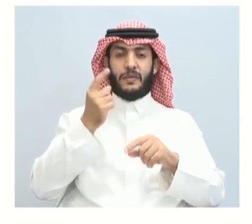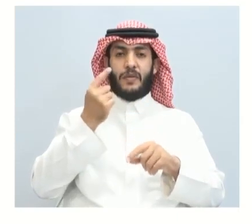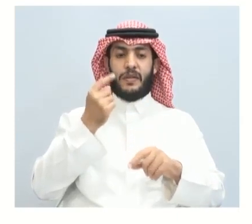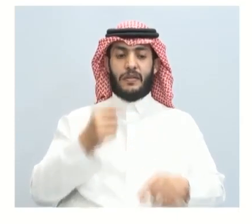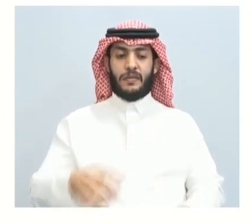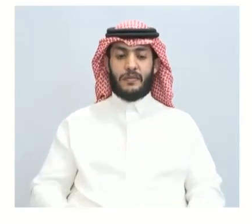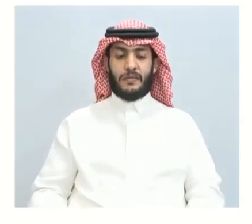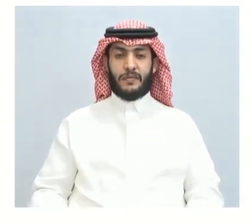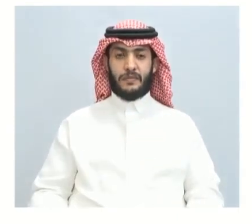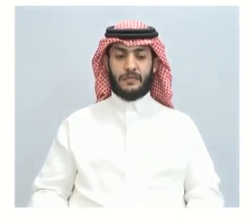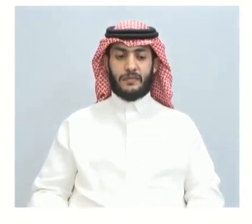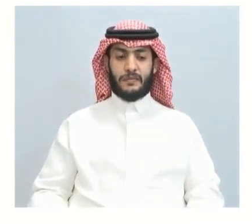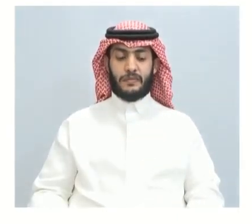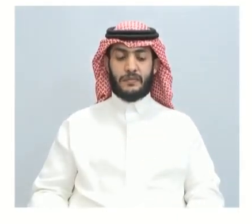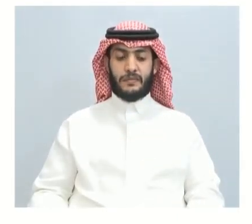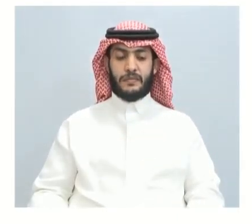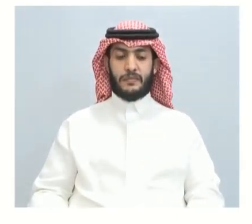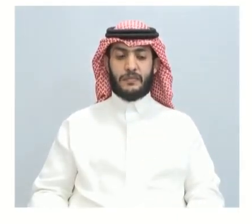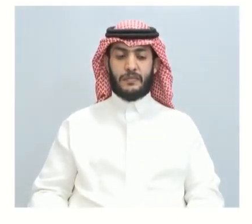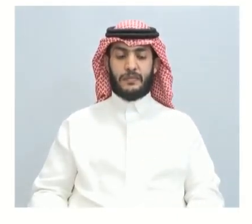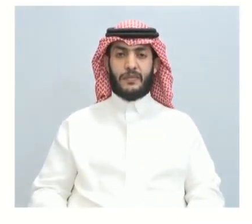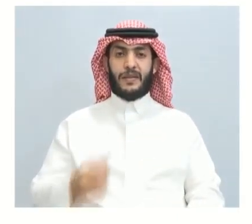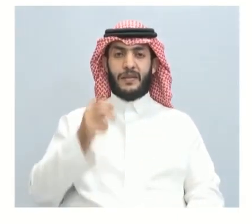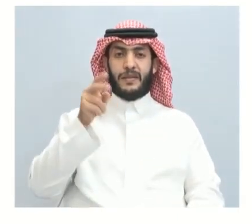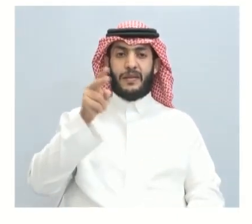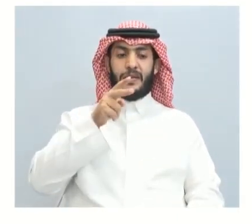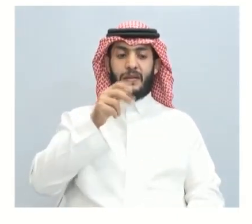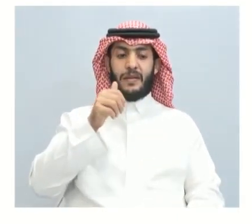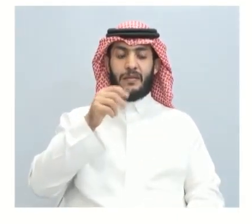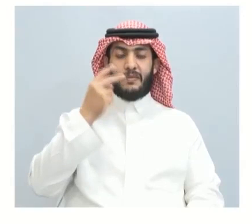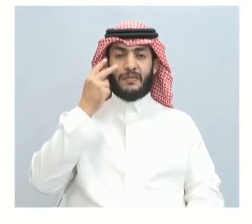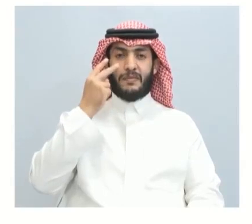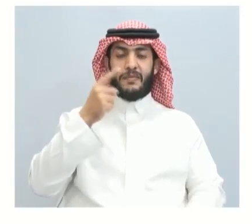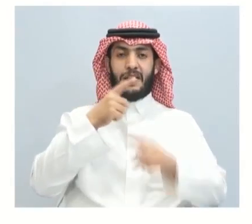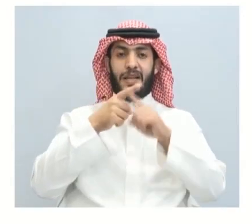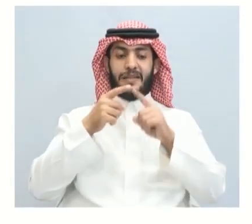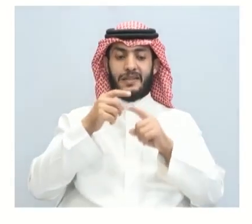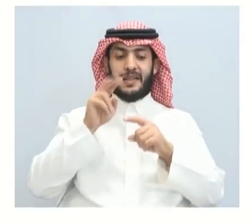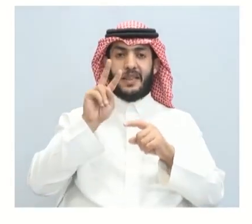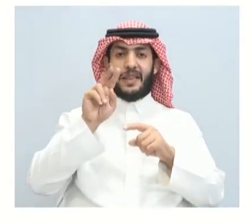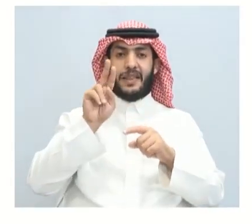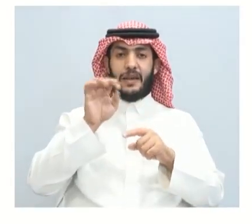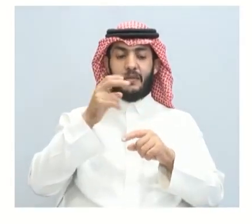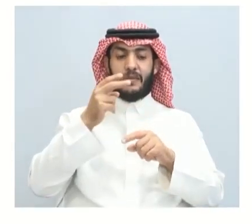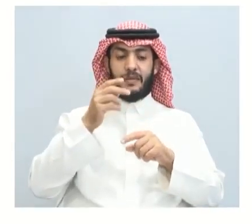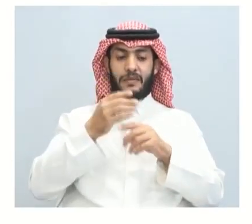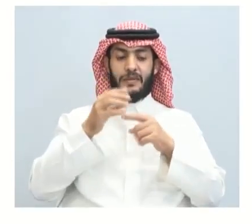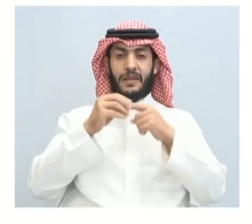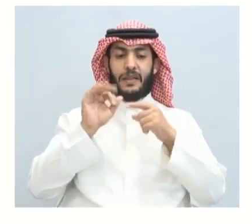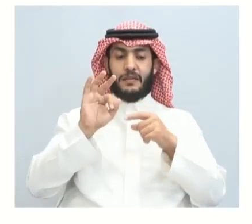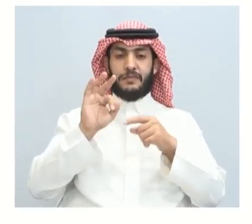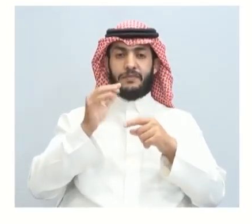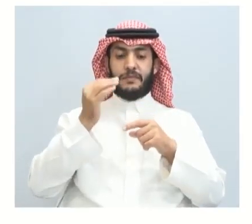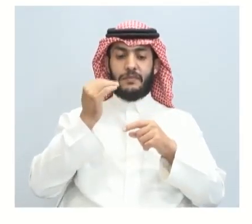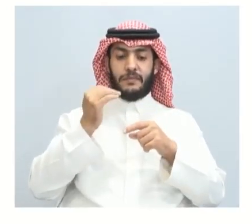واحد بهذا الشكل فالترتيب يهمنا هنا ايها الاخوه الكرام لان لاحظنا اكس تربيع ئ 1 ناق بصير سالب